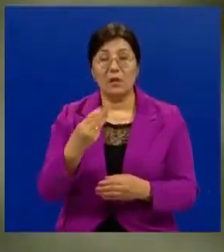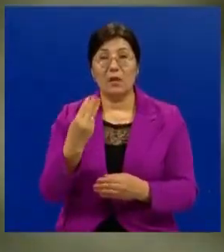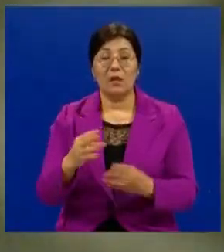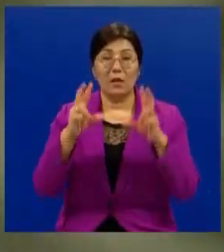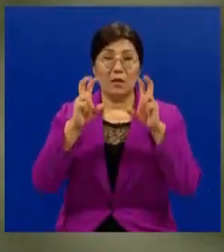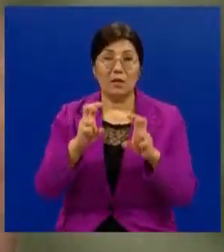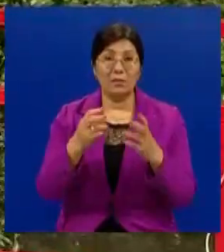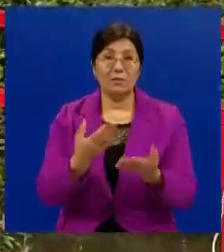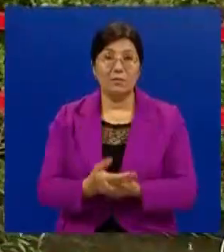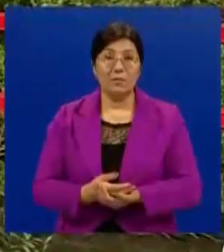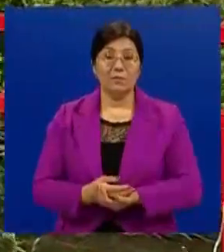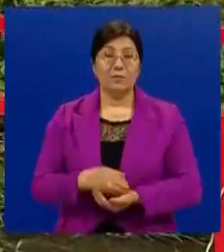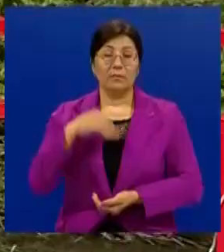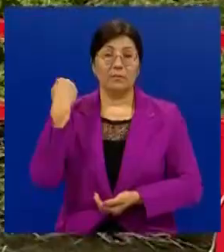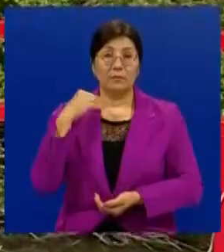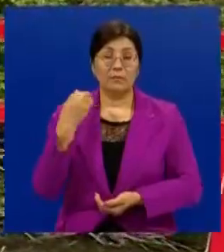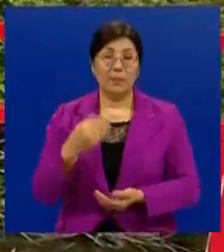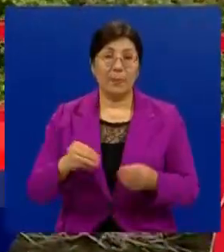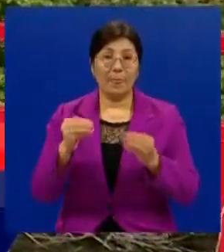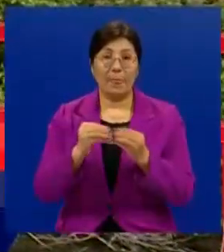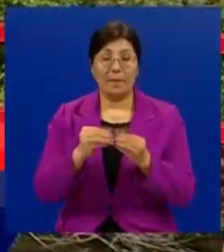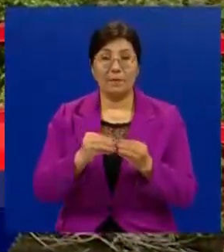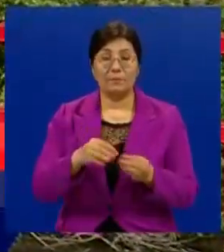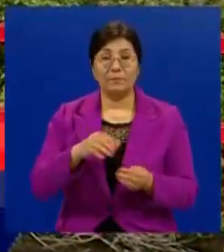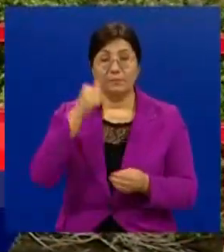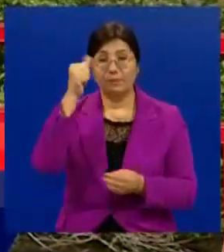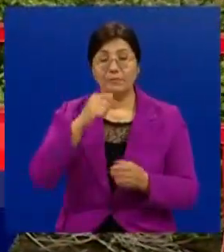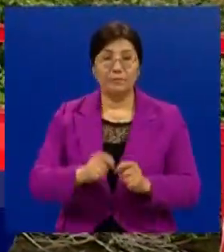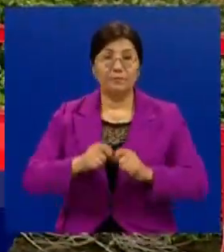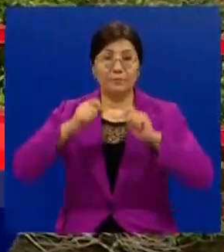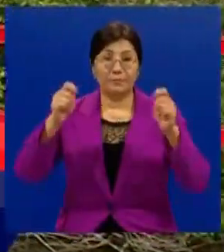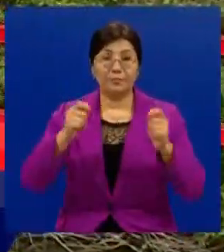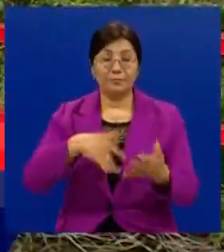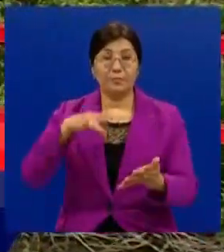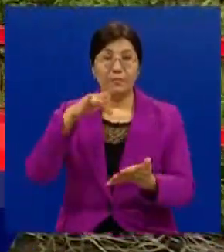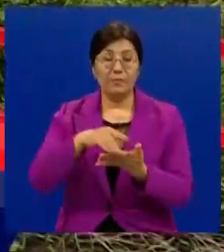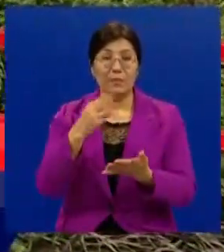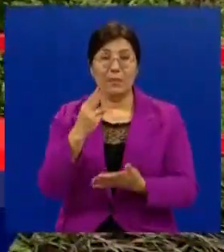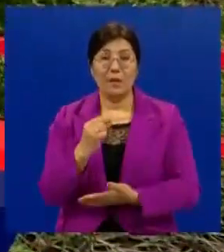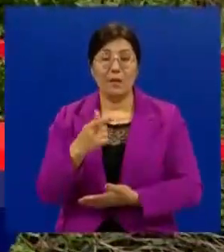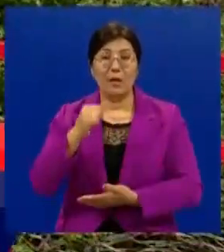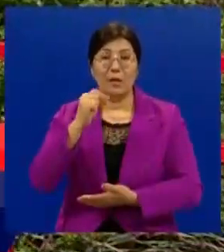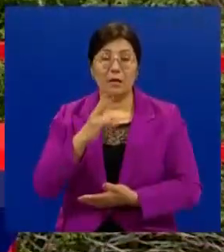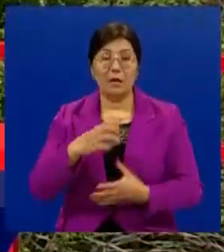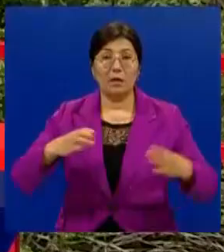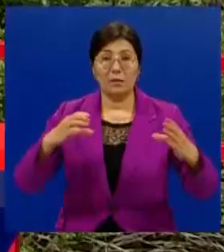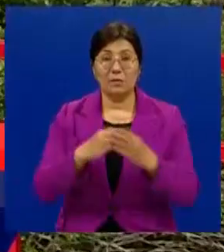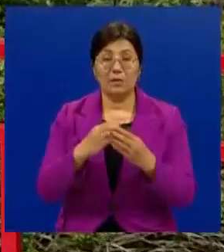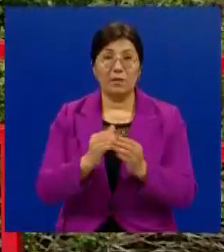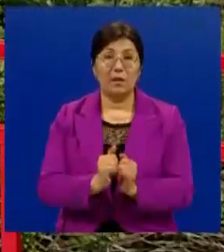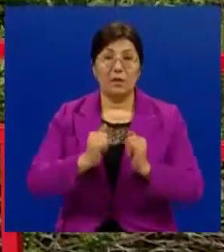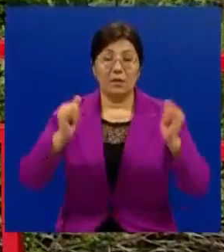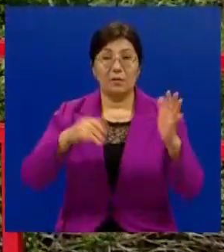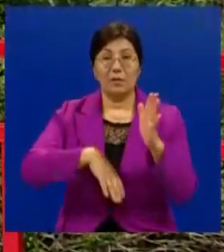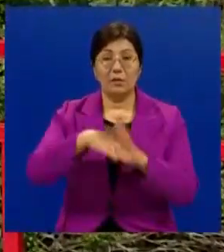в областном центре. В октябре мы уже с 2010 года открыли свой центр цыганской диаспоры и развиваемся здесь отлично.